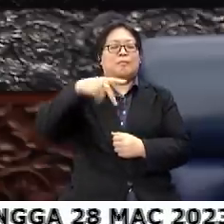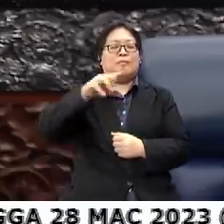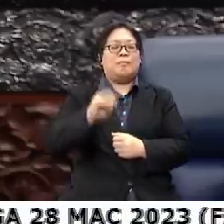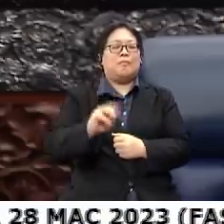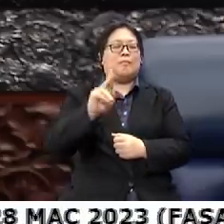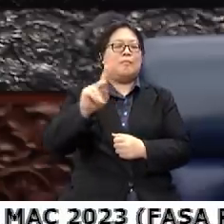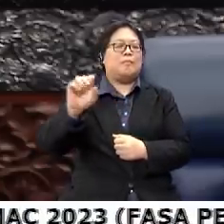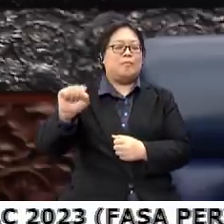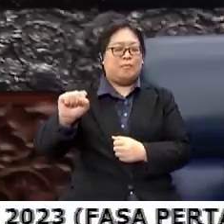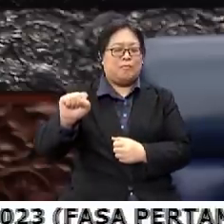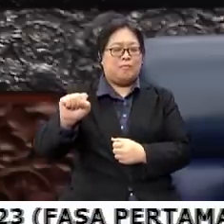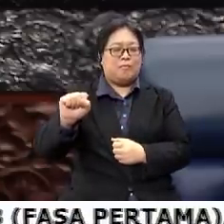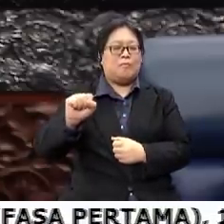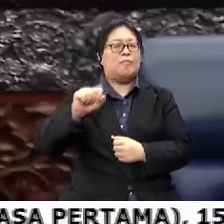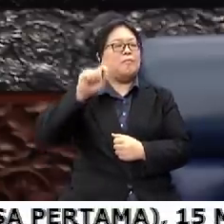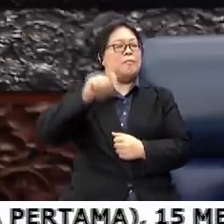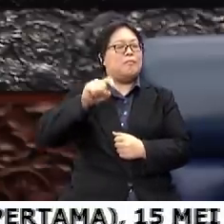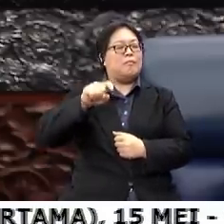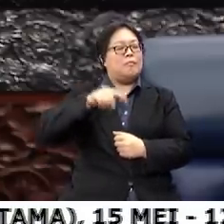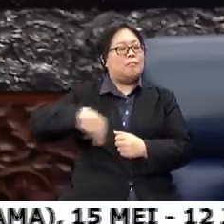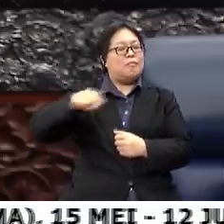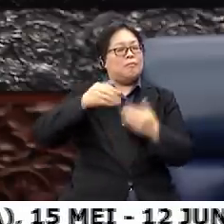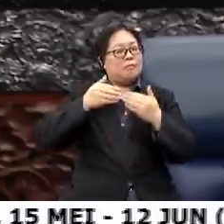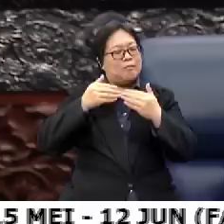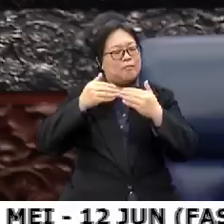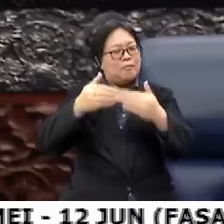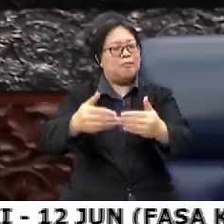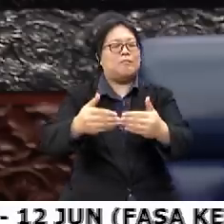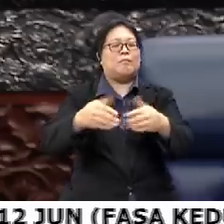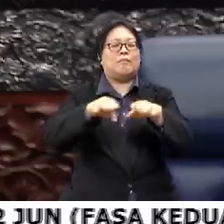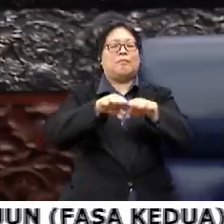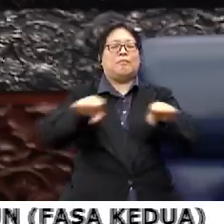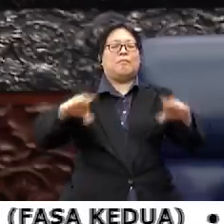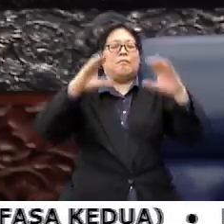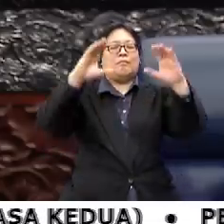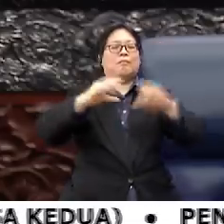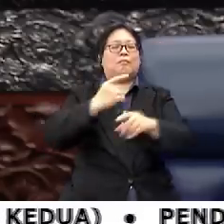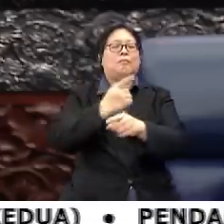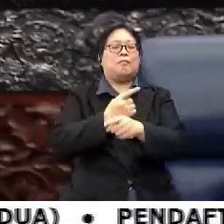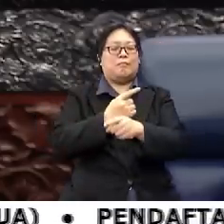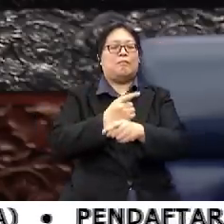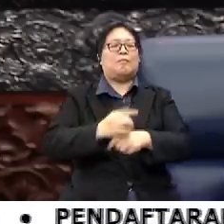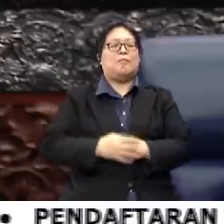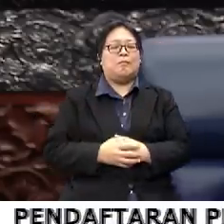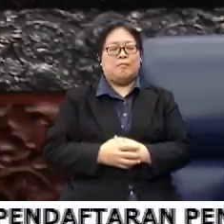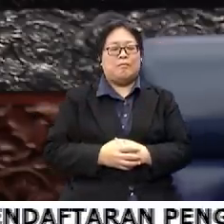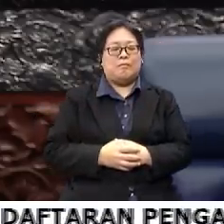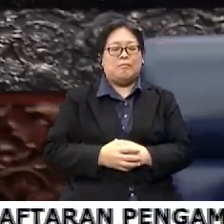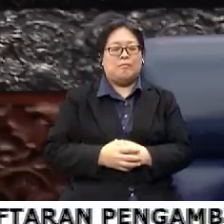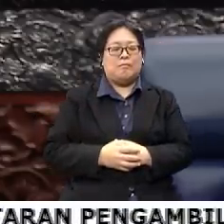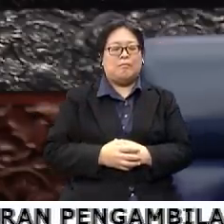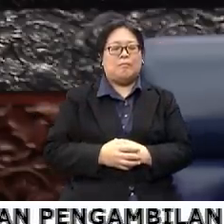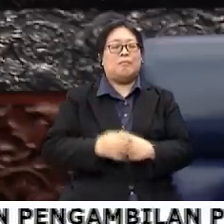kecil dan sederhana mesti dipastikan terus berada pada landasan pemulihan yang betul.